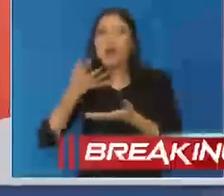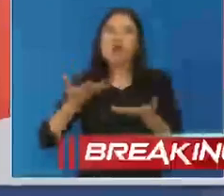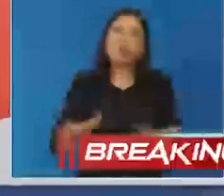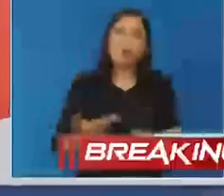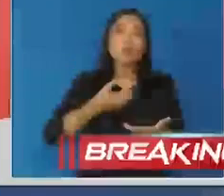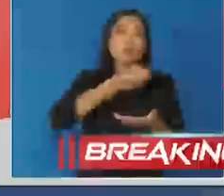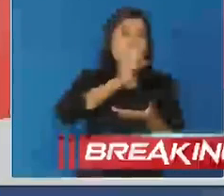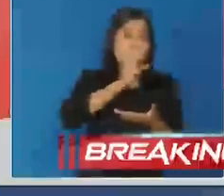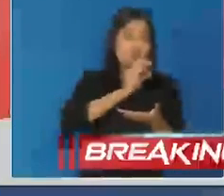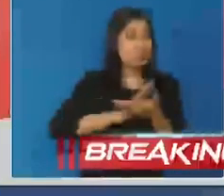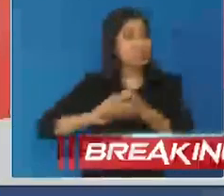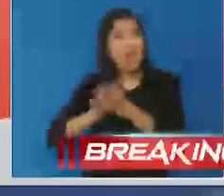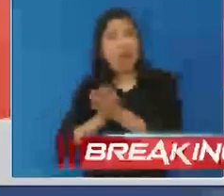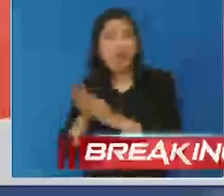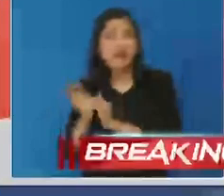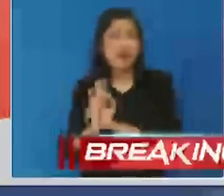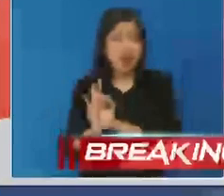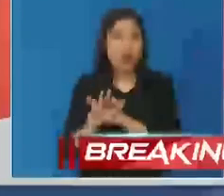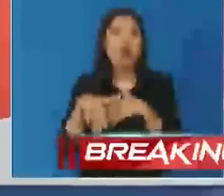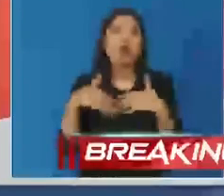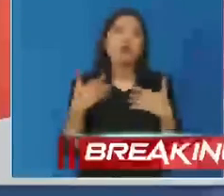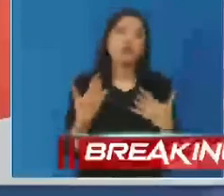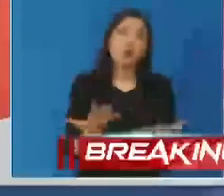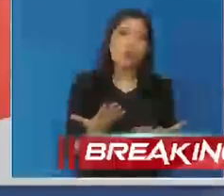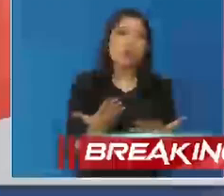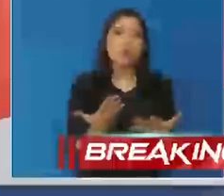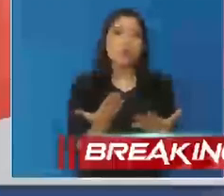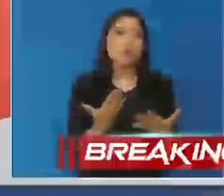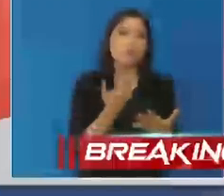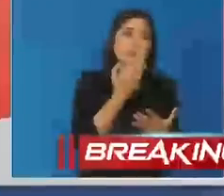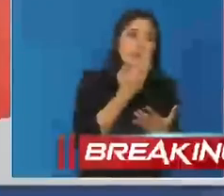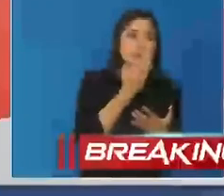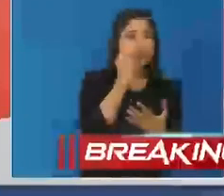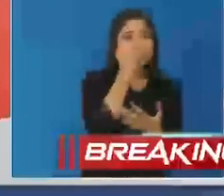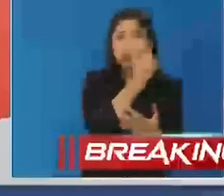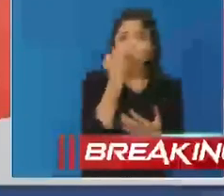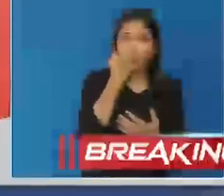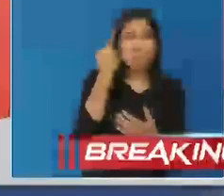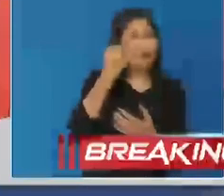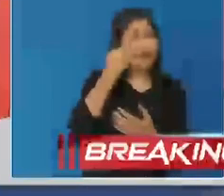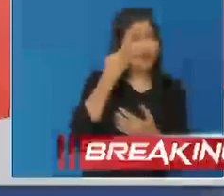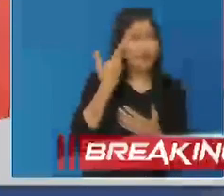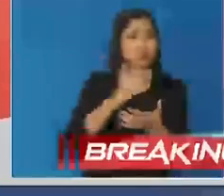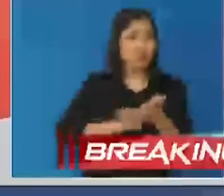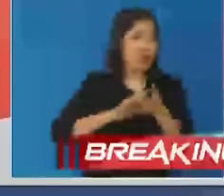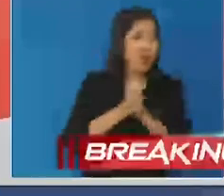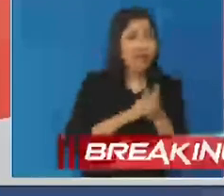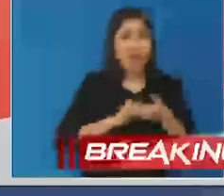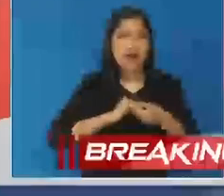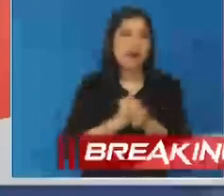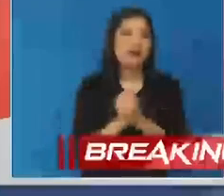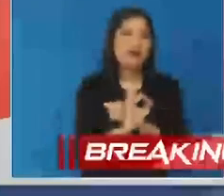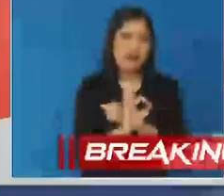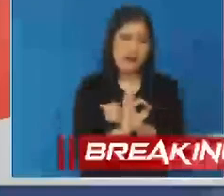tanpa cuci tangan atau menyentuh hidung mulut mata tanpa cuci tangan inilah